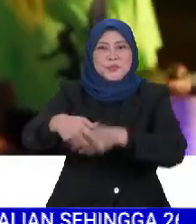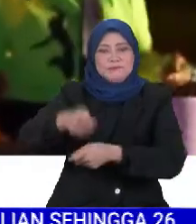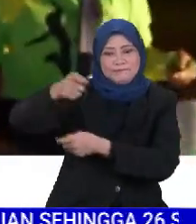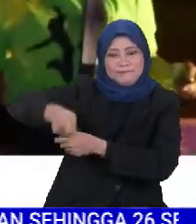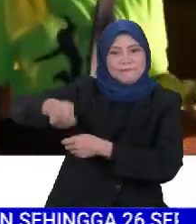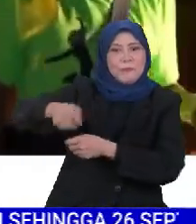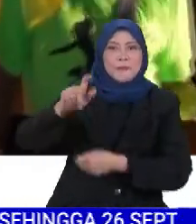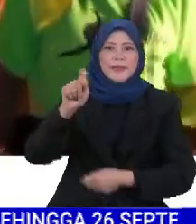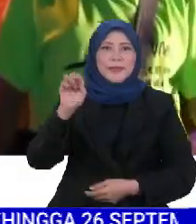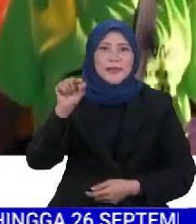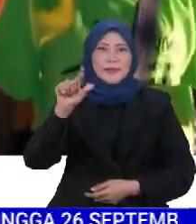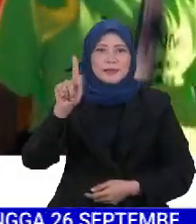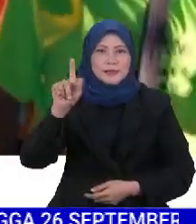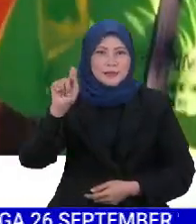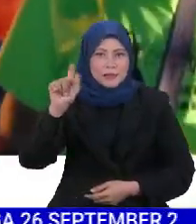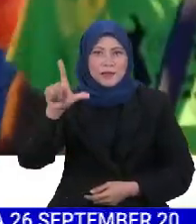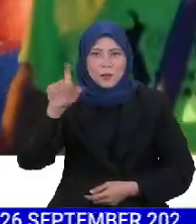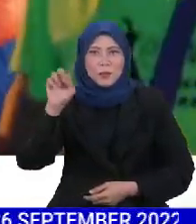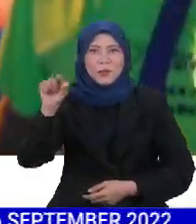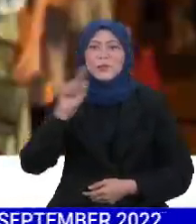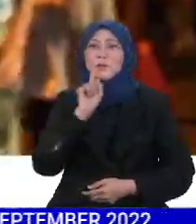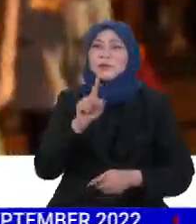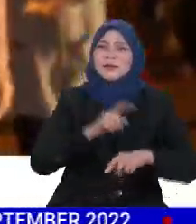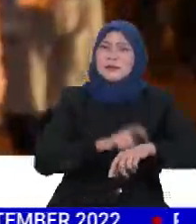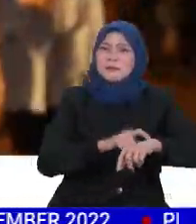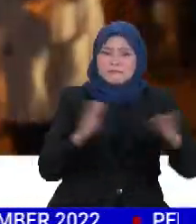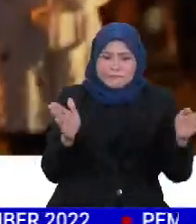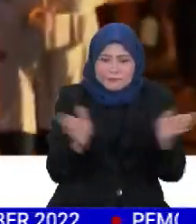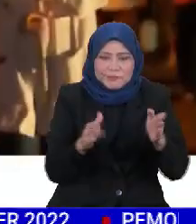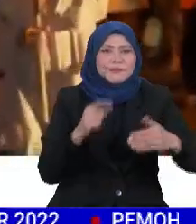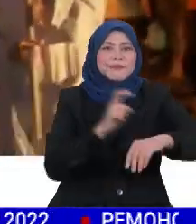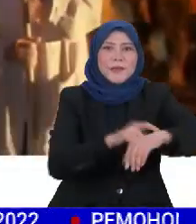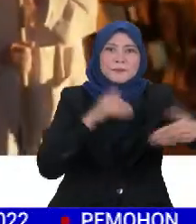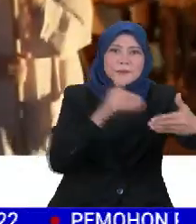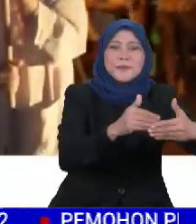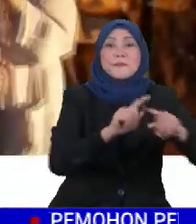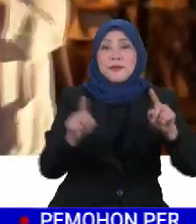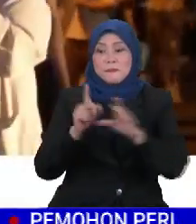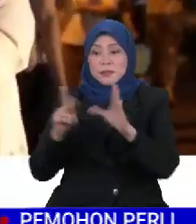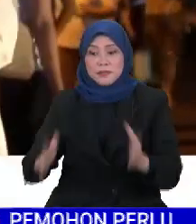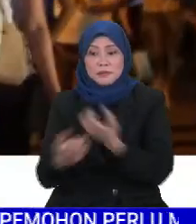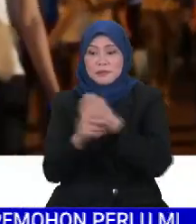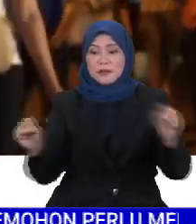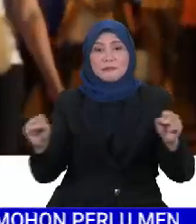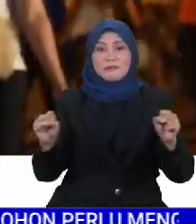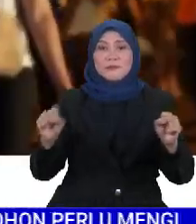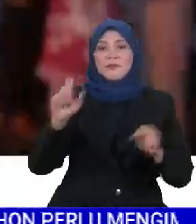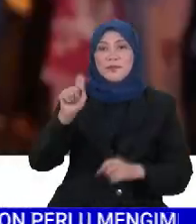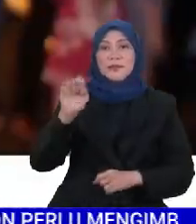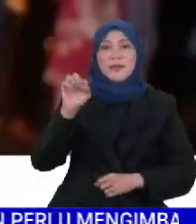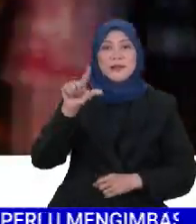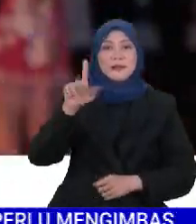Mukah. Walaupun persediaan dibuat dalam tempoh yang singkat, terdapat peserta yang masih sempat menyiapkan tanglong istimewa